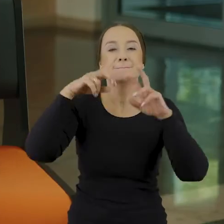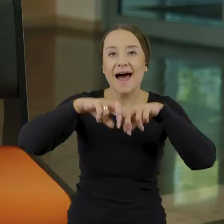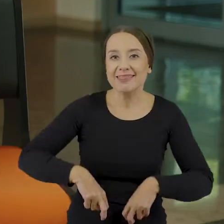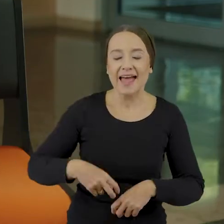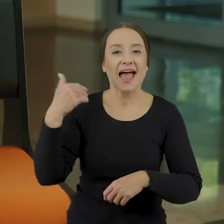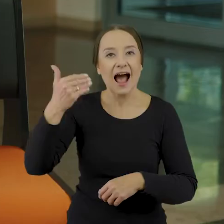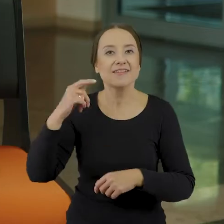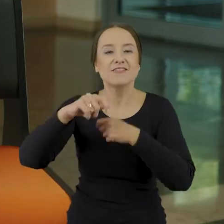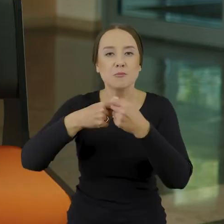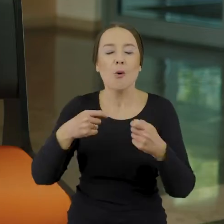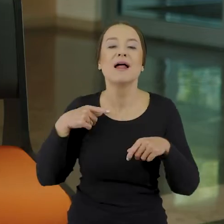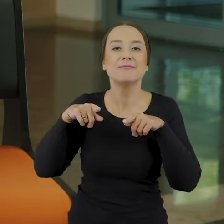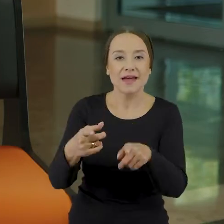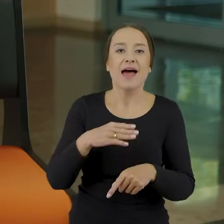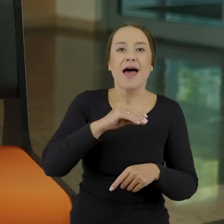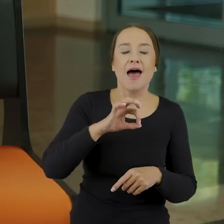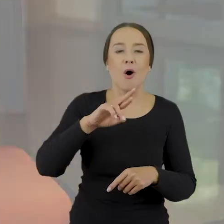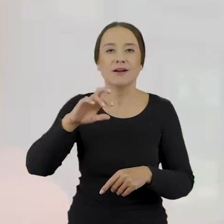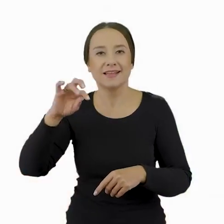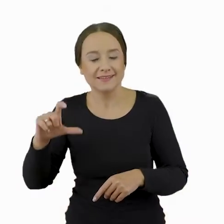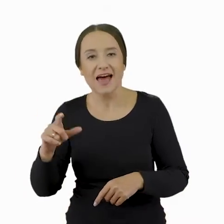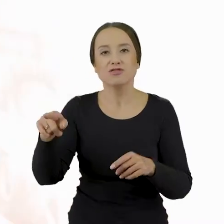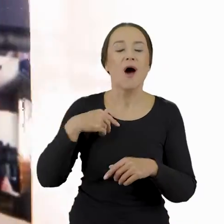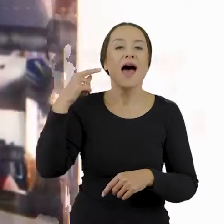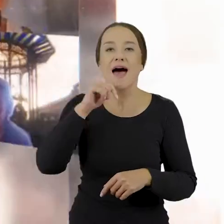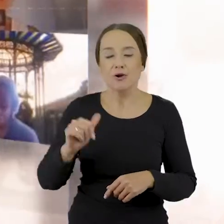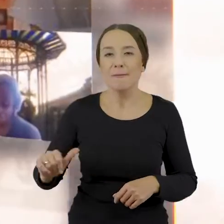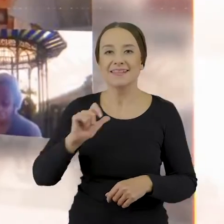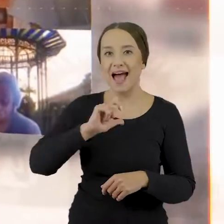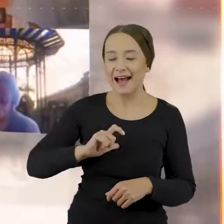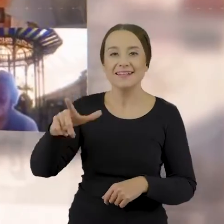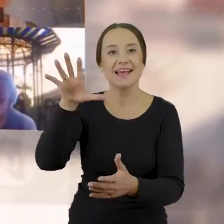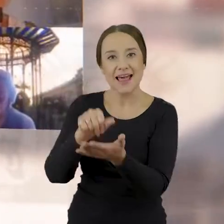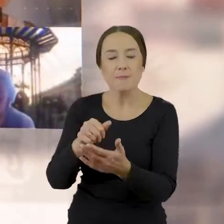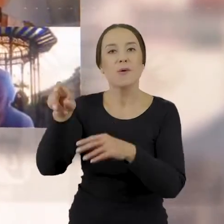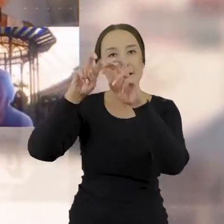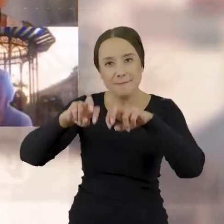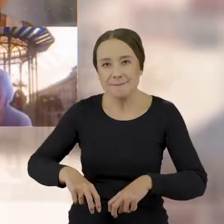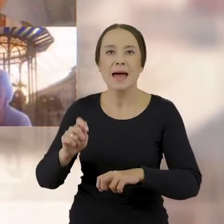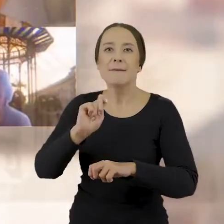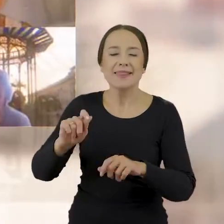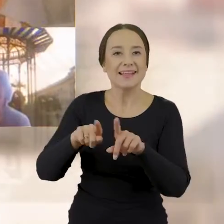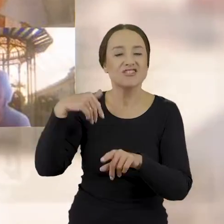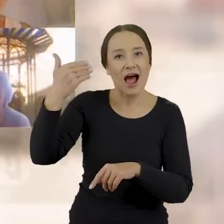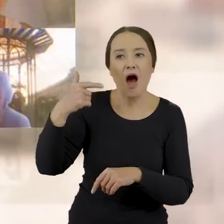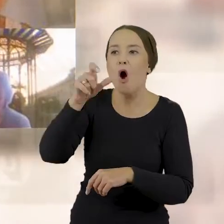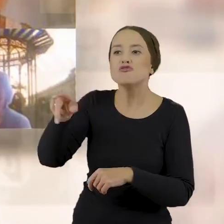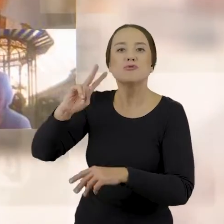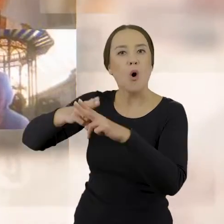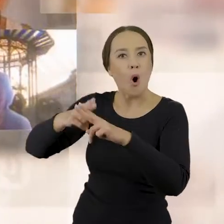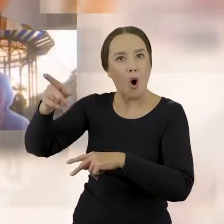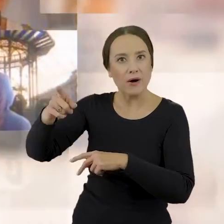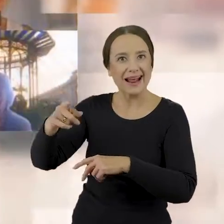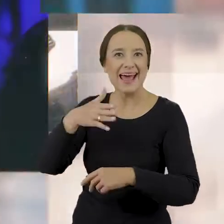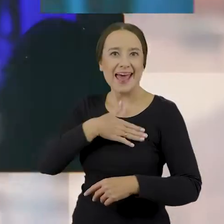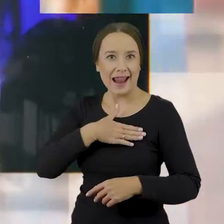Akademickie tu współpracuję z taką organizacją eortc to jest taka Europejska agencja która zajmuje się badaniami akademickimi nad chorymi na